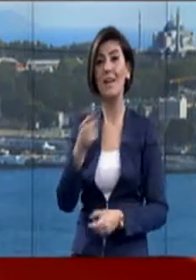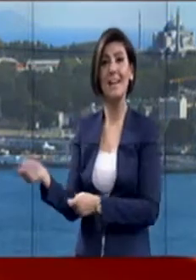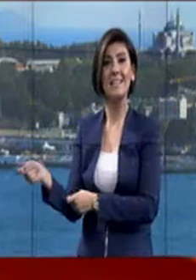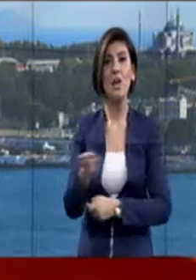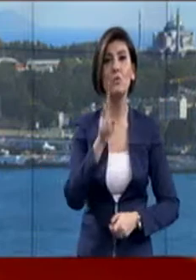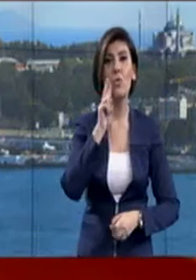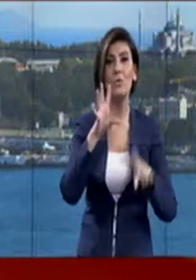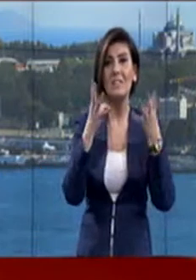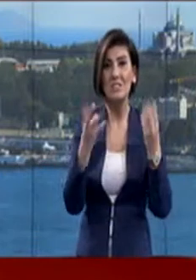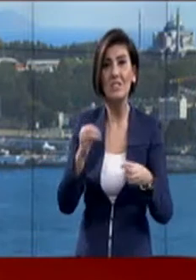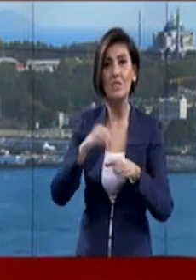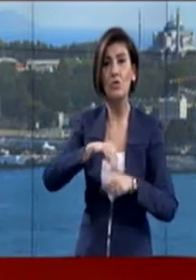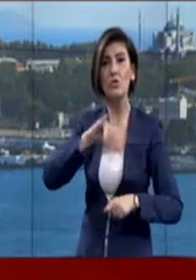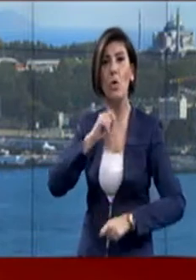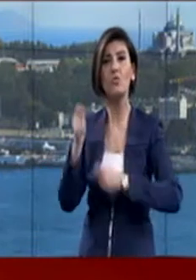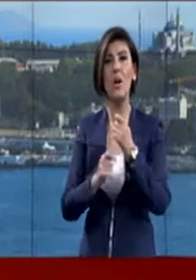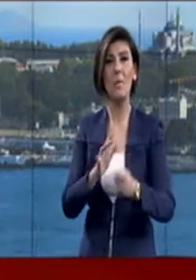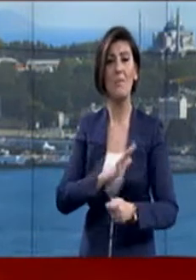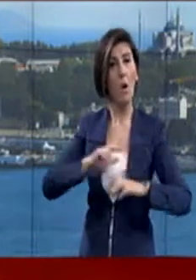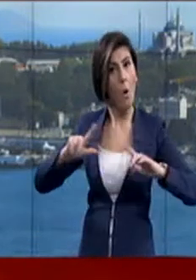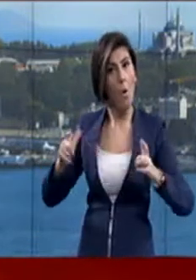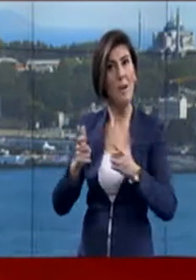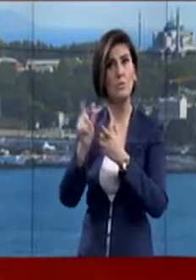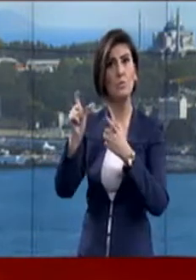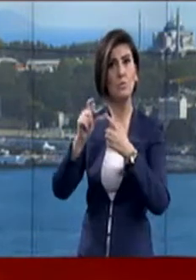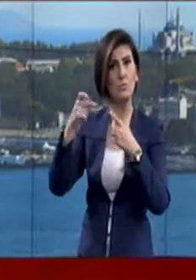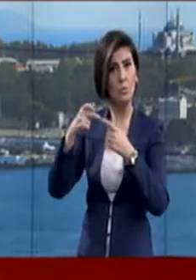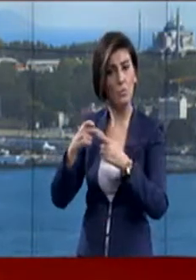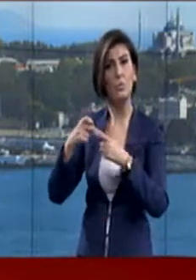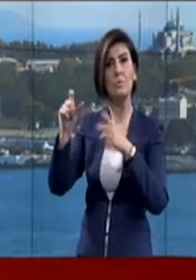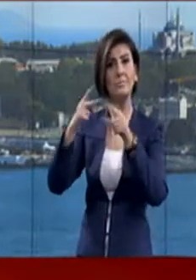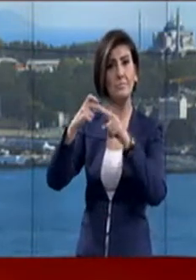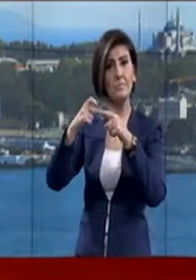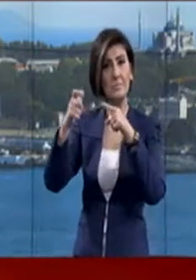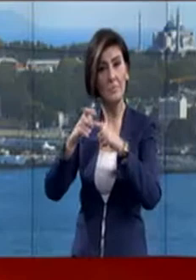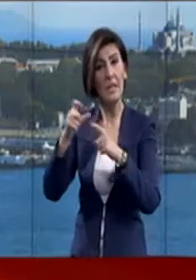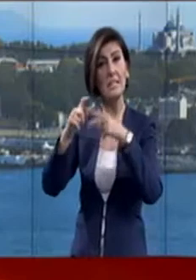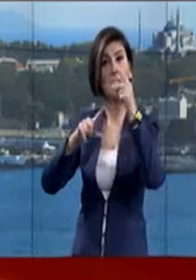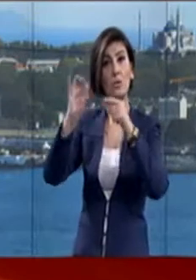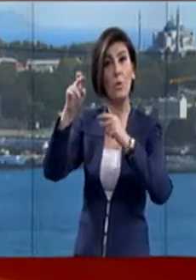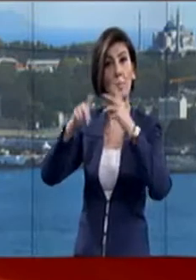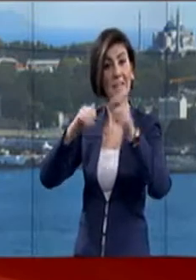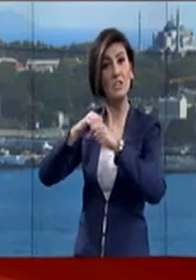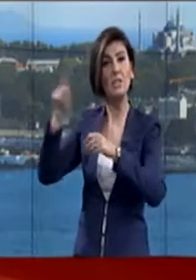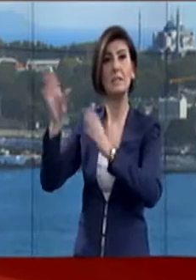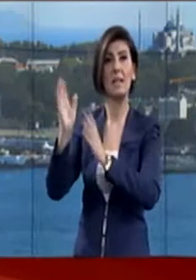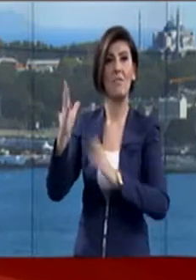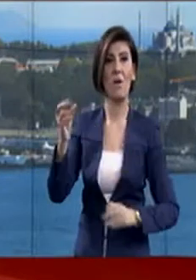Terörün sona erdirilmesi için yoğun çaba harcanıyor. Operasyonlar Sur, Cizre ve Silopi'de devam ediyor.